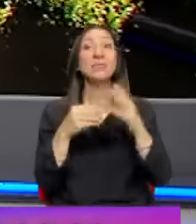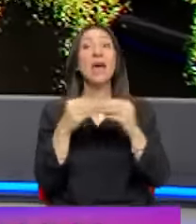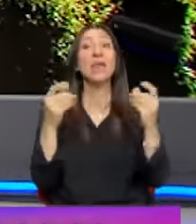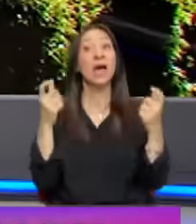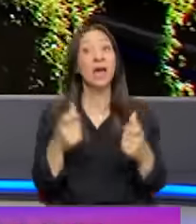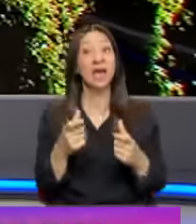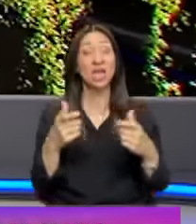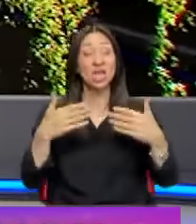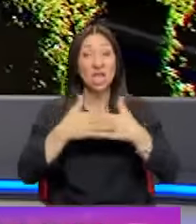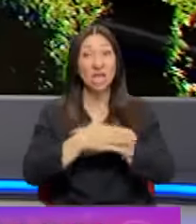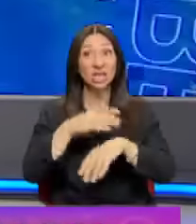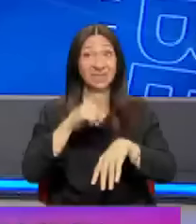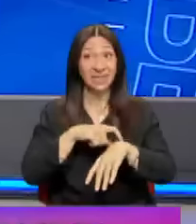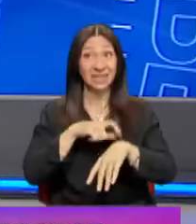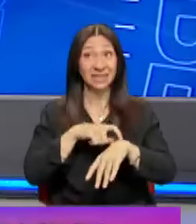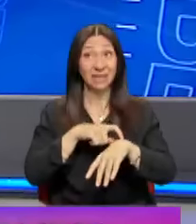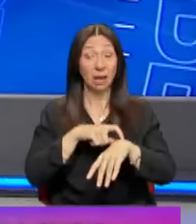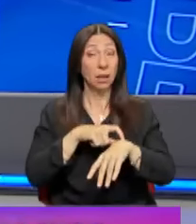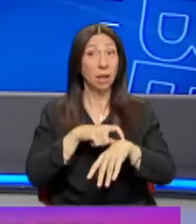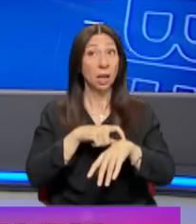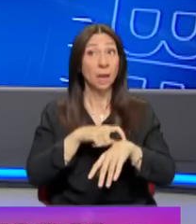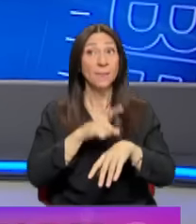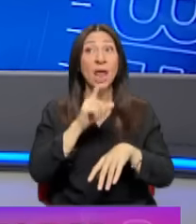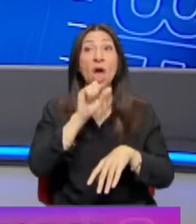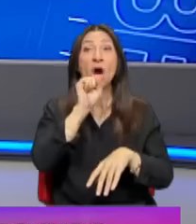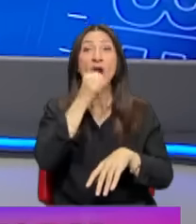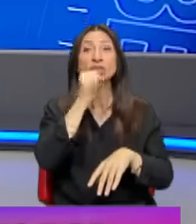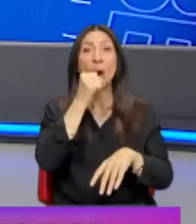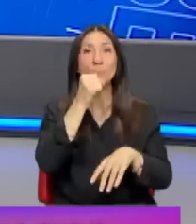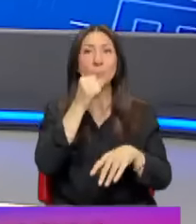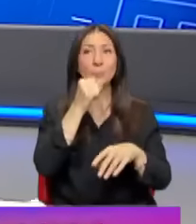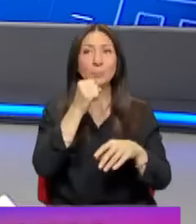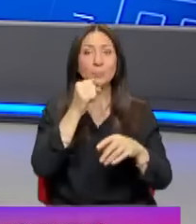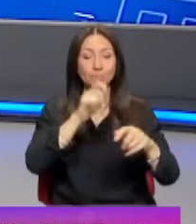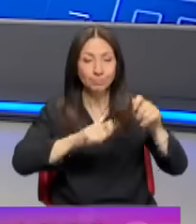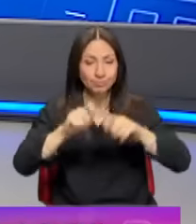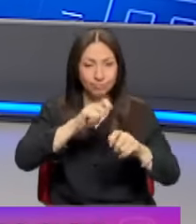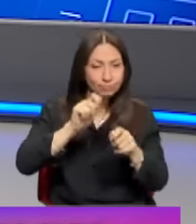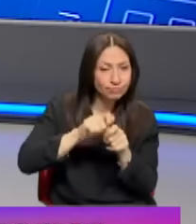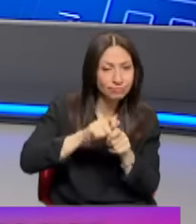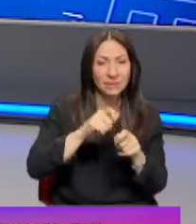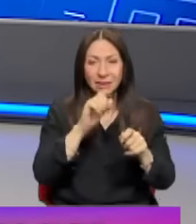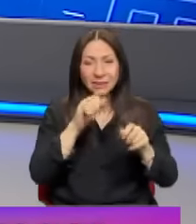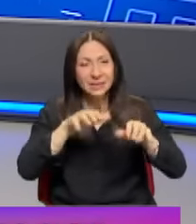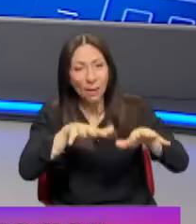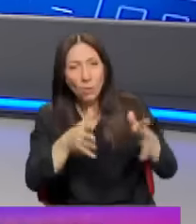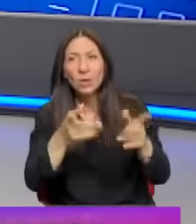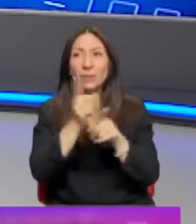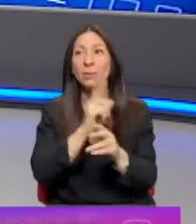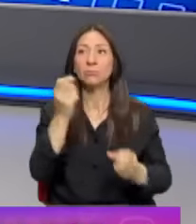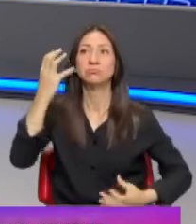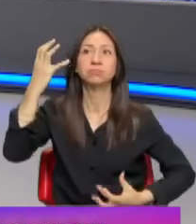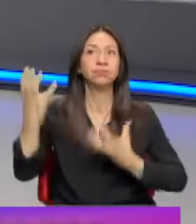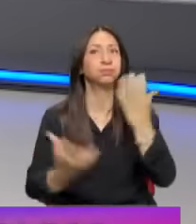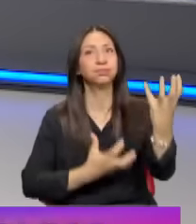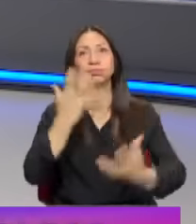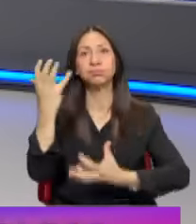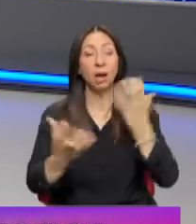Adana'da gece saatlerinde bir ahşap imalathanesinde alevler yükseldi sevgili